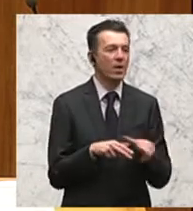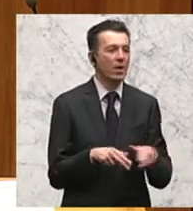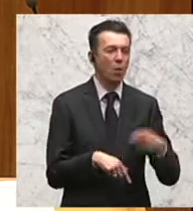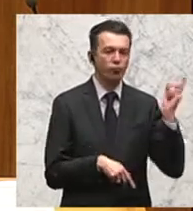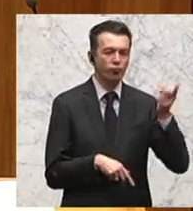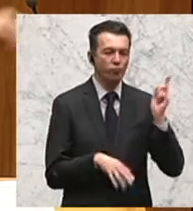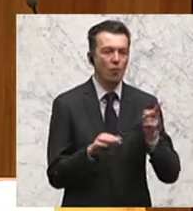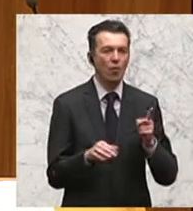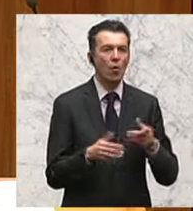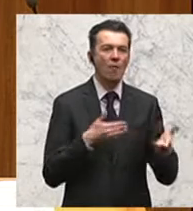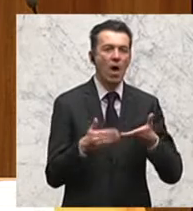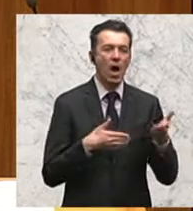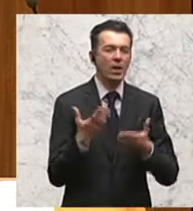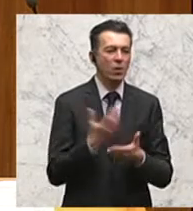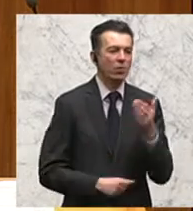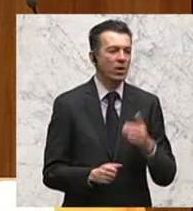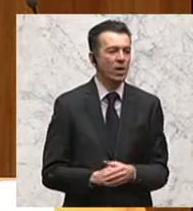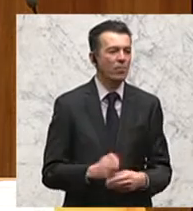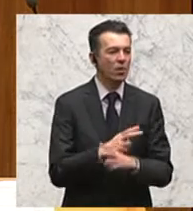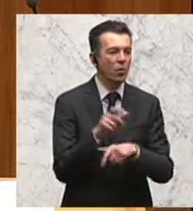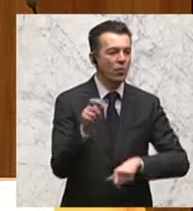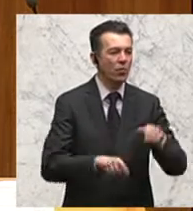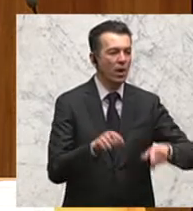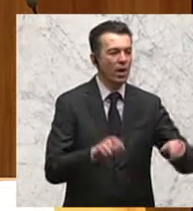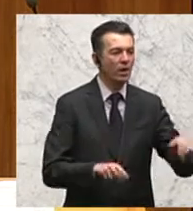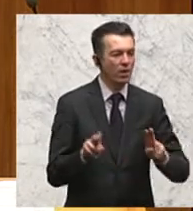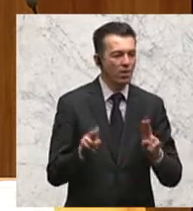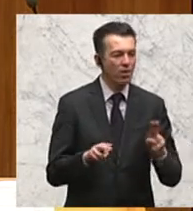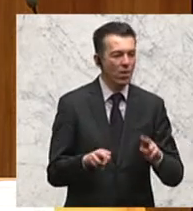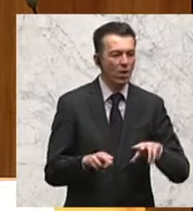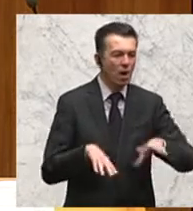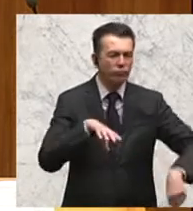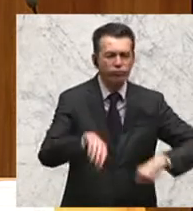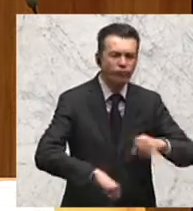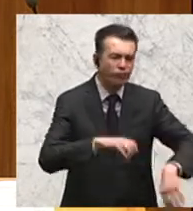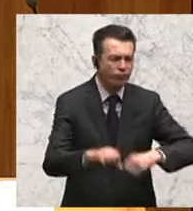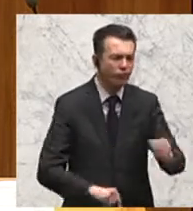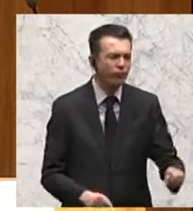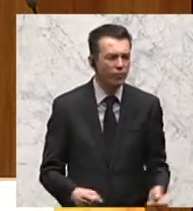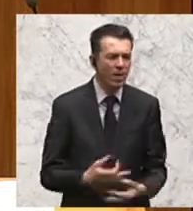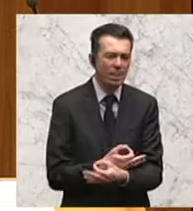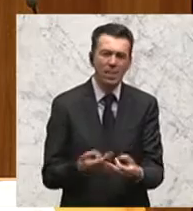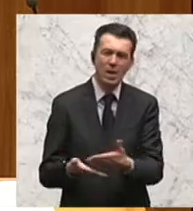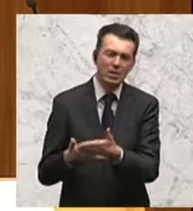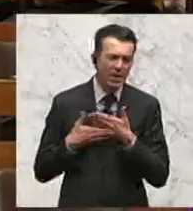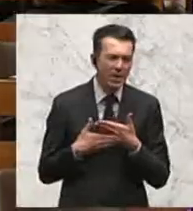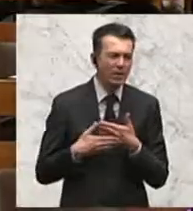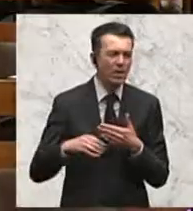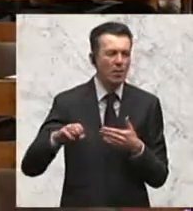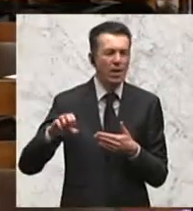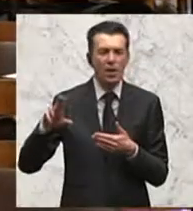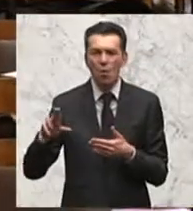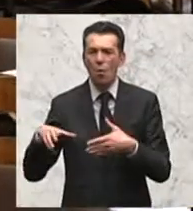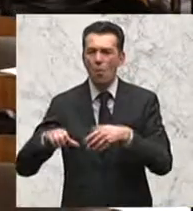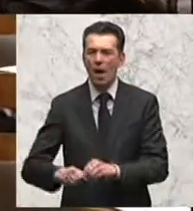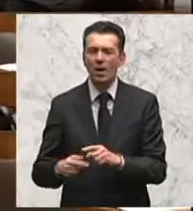dieses Verhandlungsergebnis, das den Österreicherinnen und Österreichern tatsächlich in die Tasche greift, uns nichts bringt, aber den EU-Banken und den